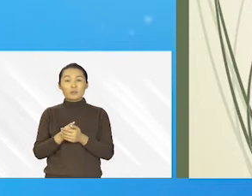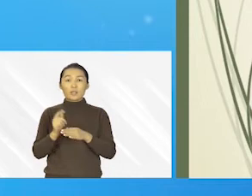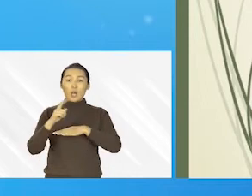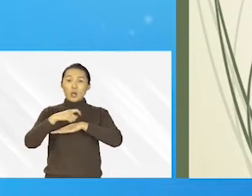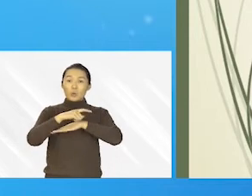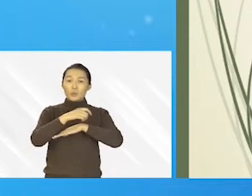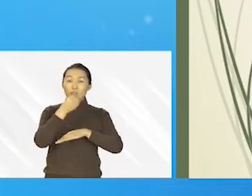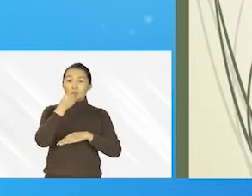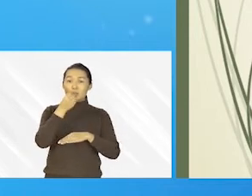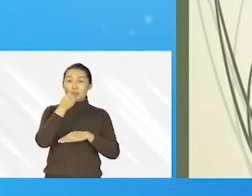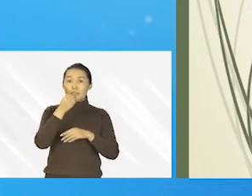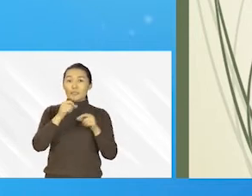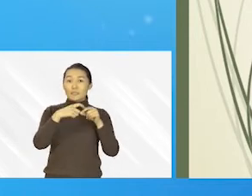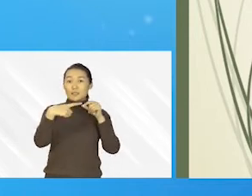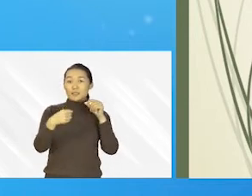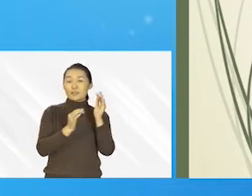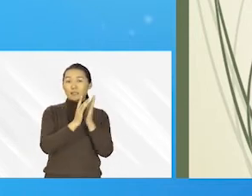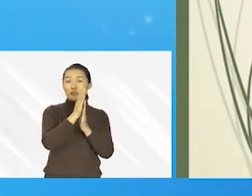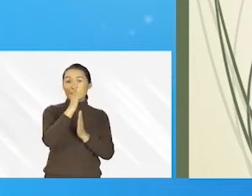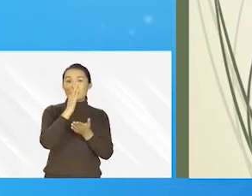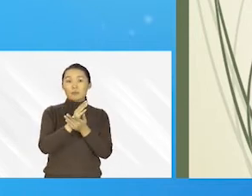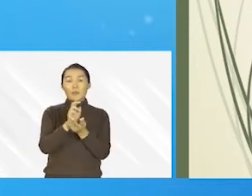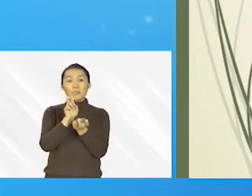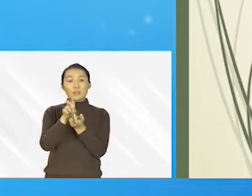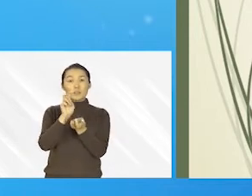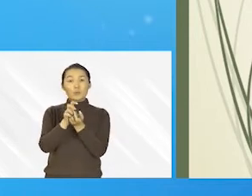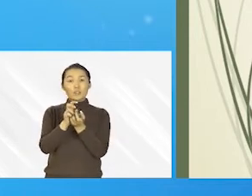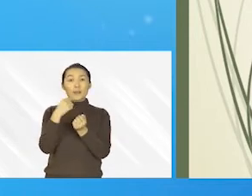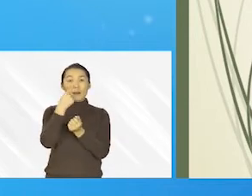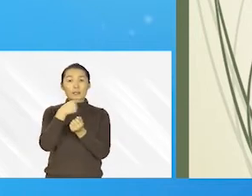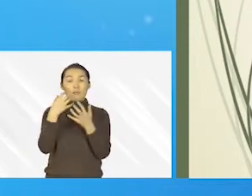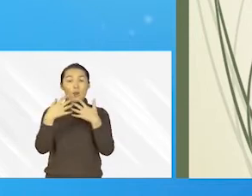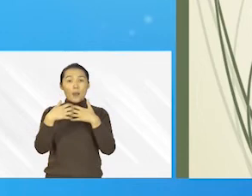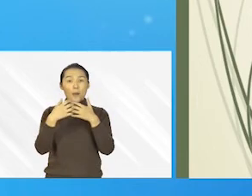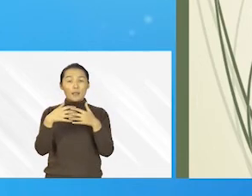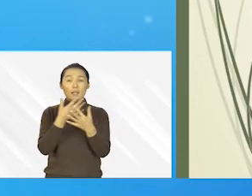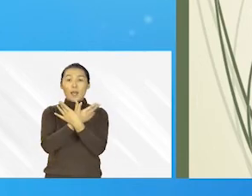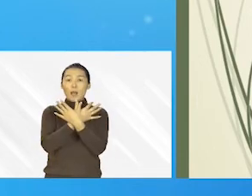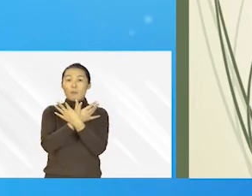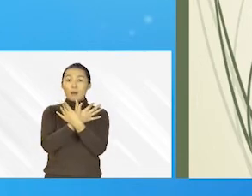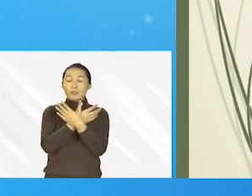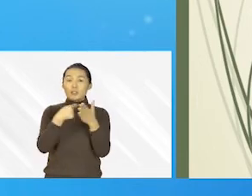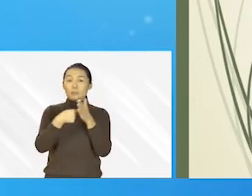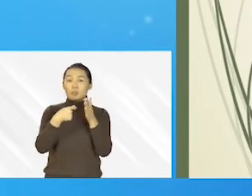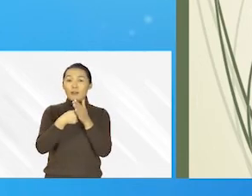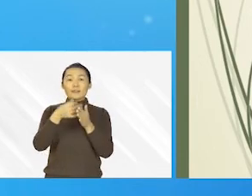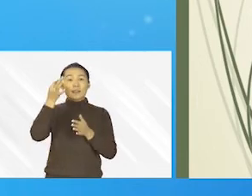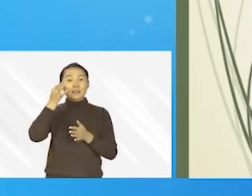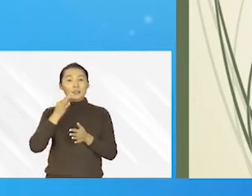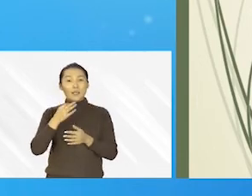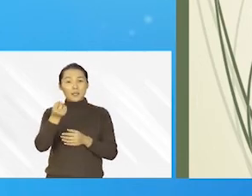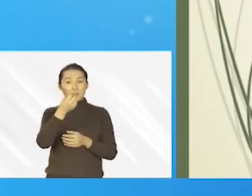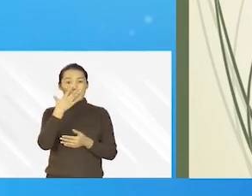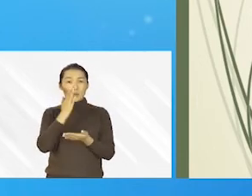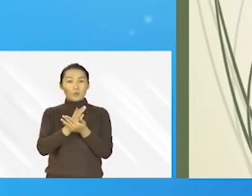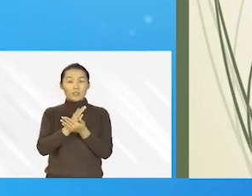Гусеница ест листья растений и имеет грызущий ротовой аппарат, а вот бабочка питается нектаром цветков и